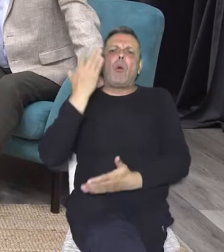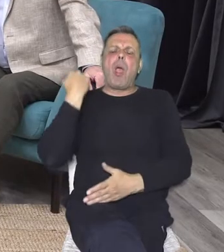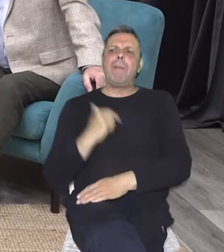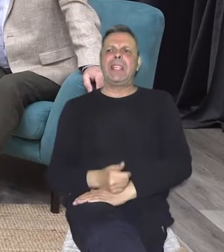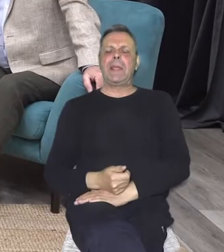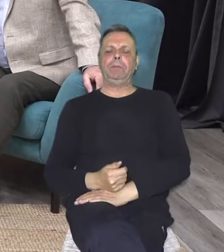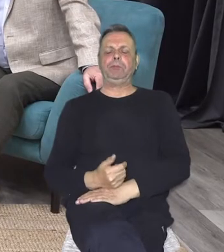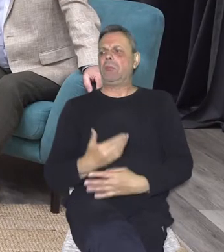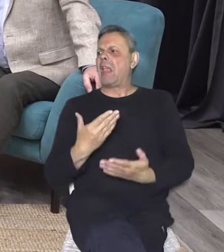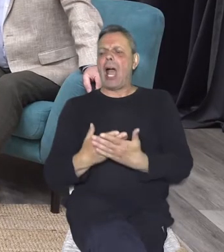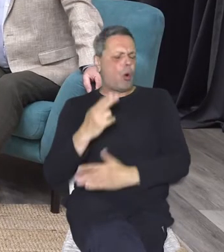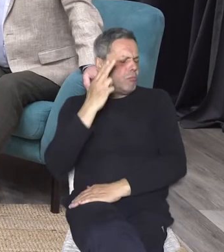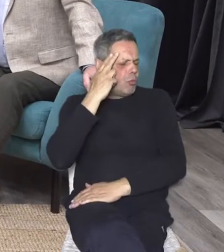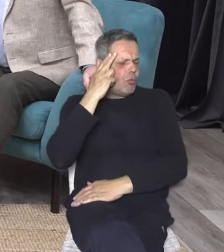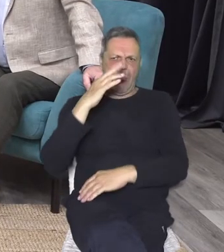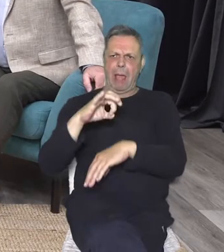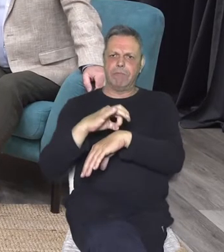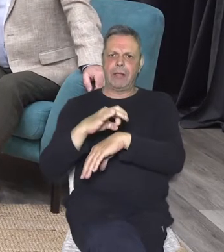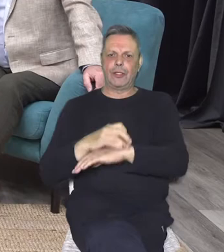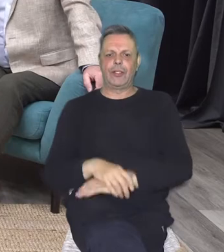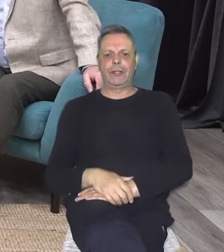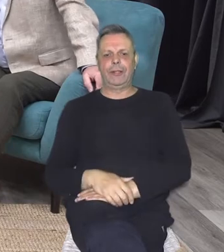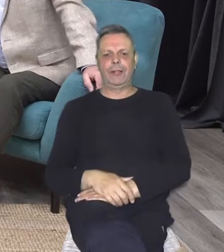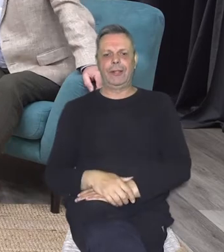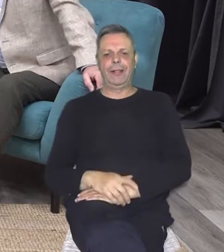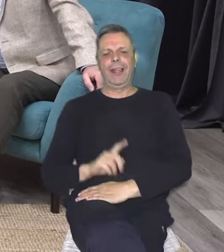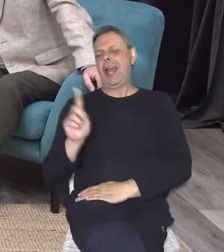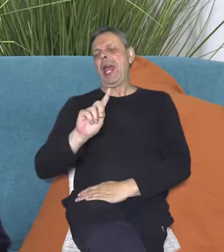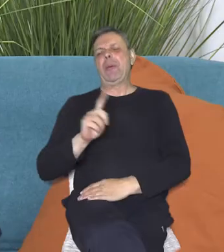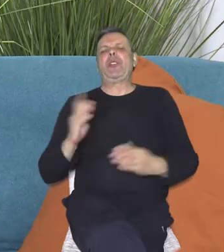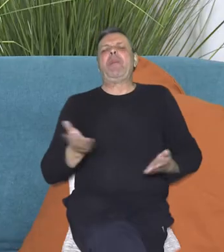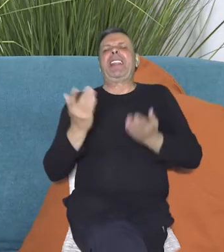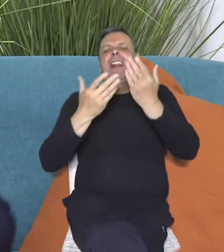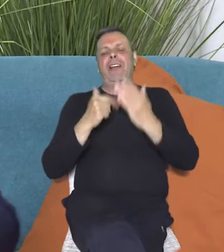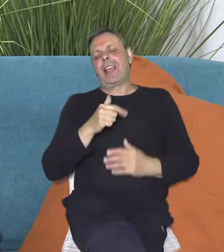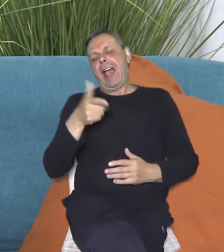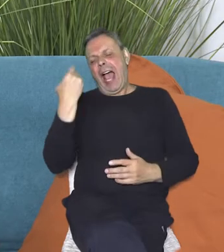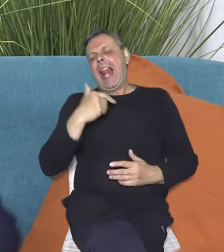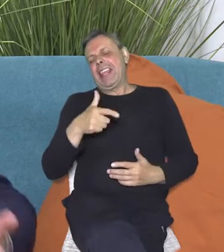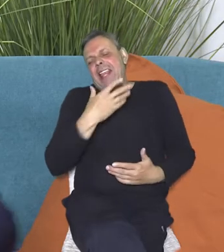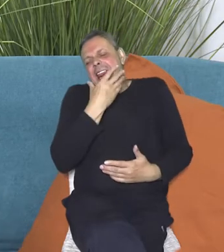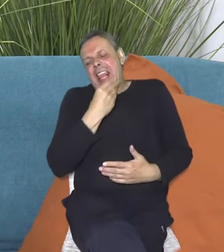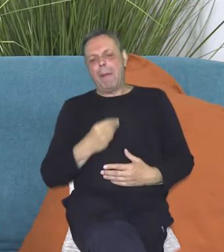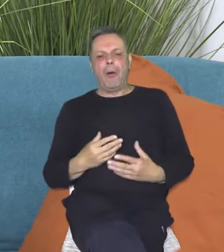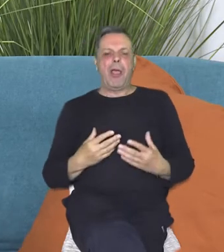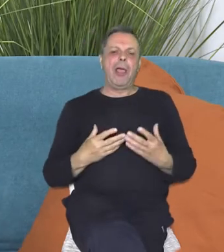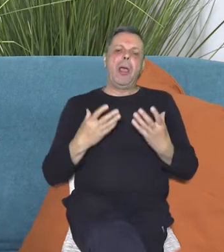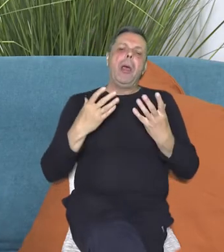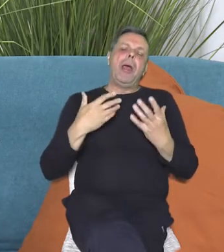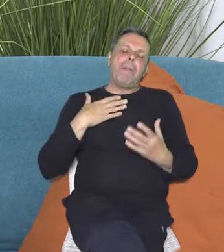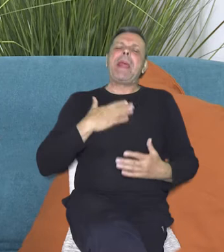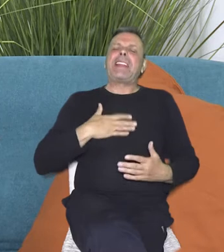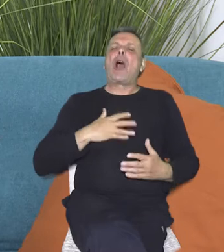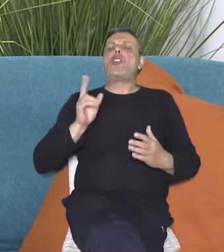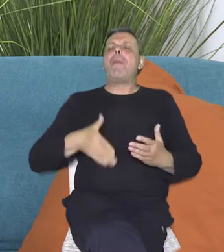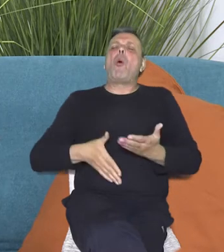biti tako čuvena liječnica? Ajde, ne pretjerujte. Ugodno, lijepo. Mogu mnogim ljudima mnogo